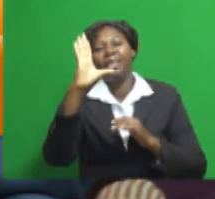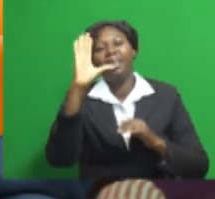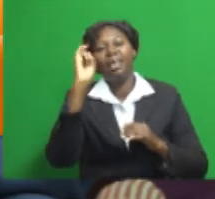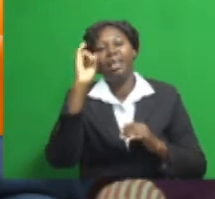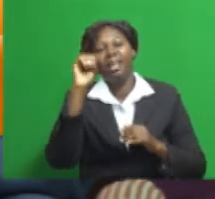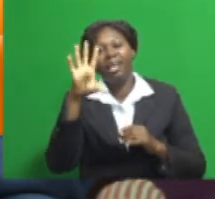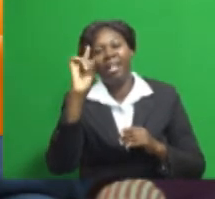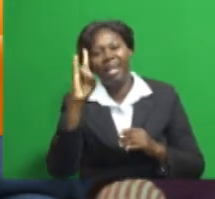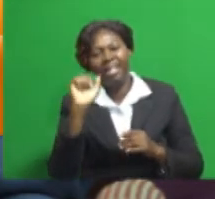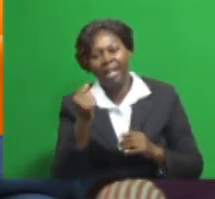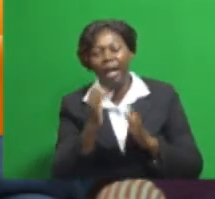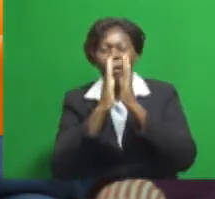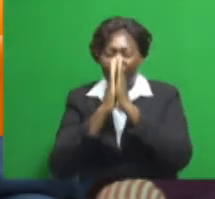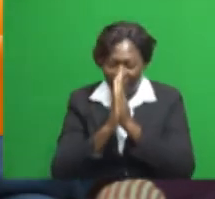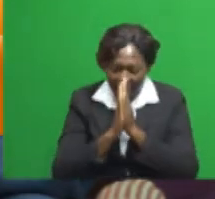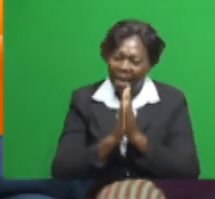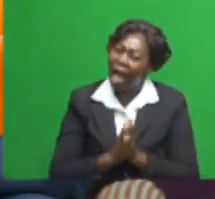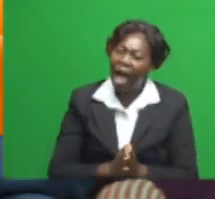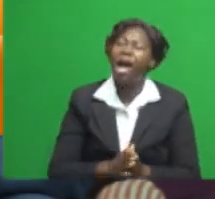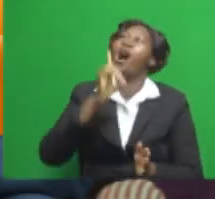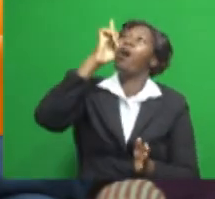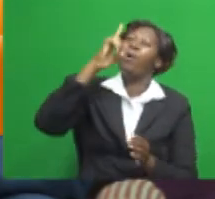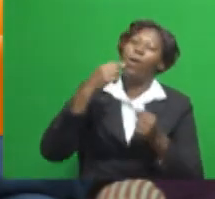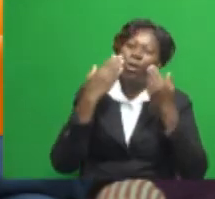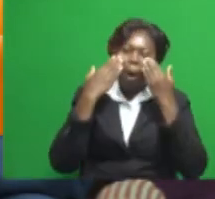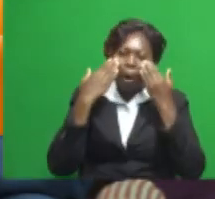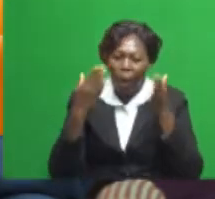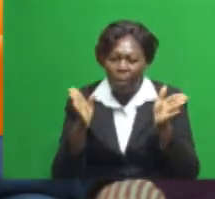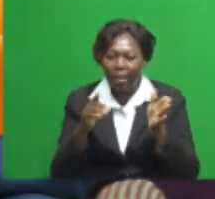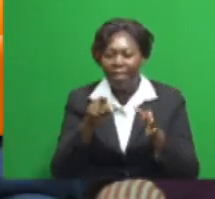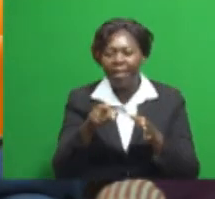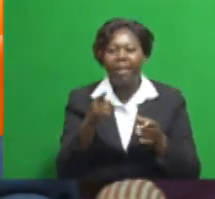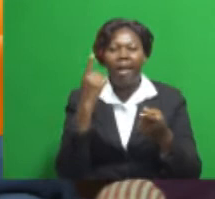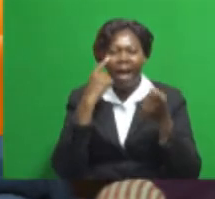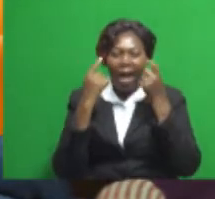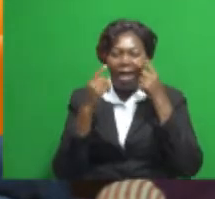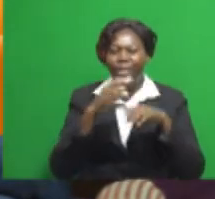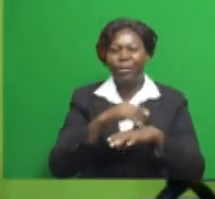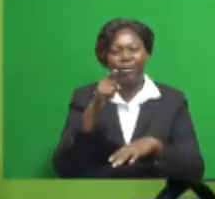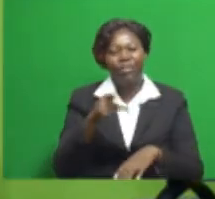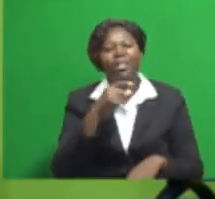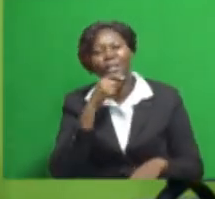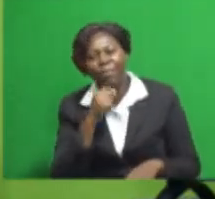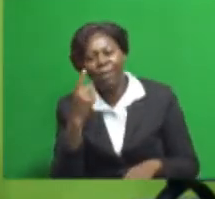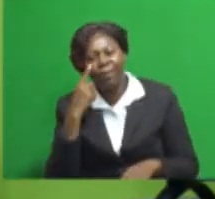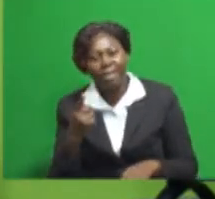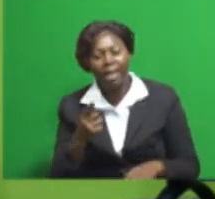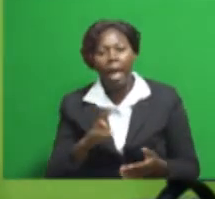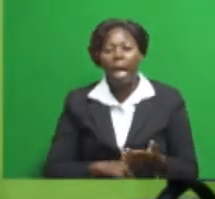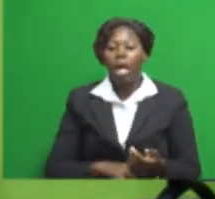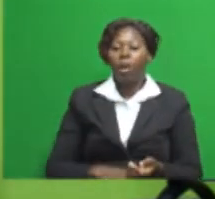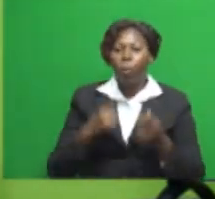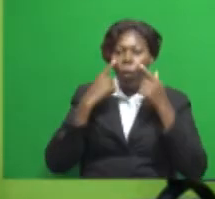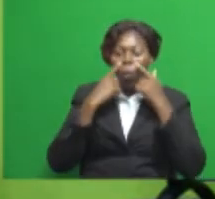meso ejaya, akaona gomo rizere namabhiza nengoro dzomoto zvakanga zvakakomba Erisha. Ndiye Elisha